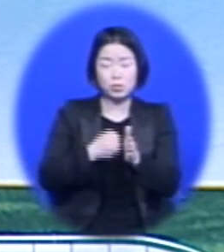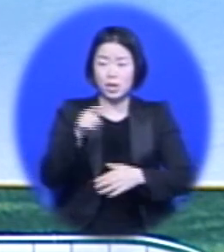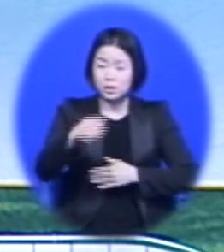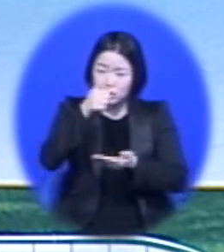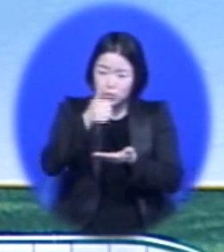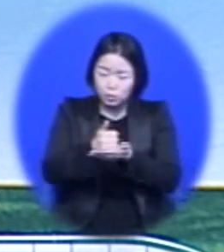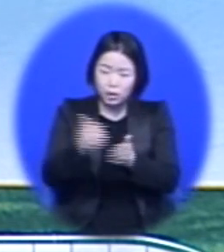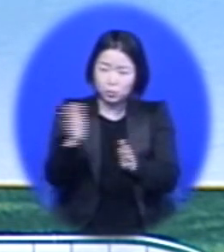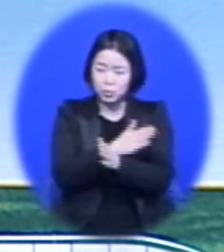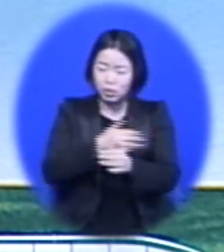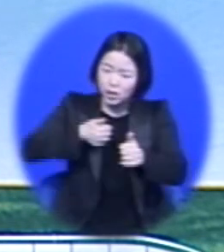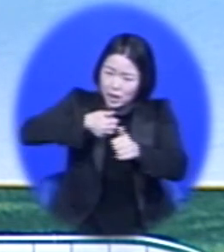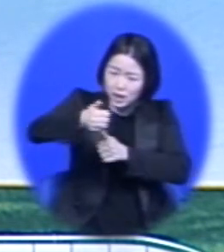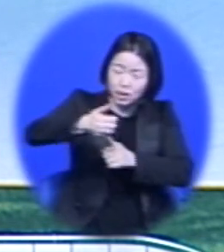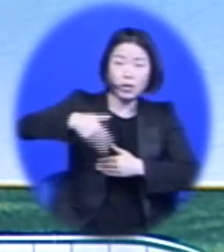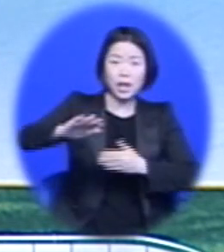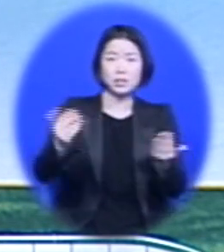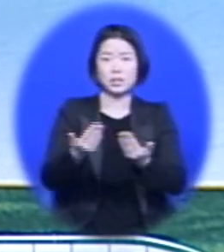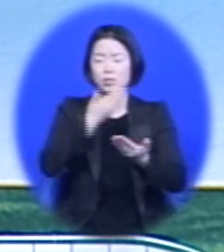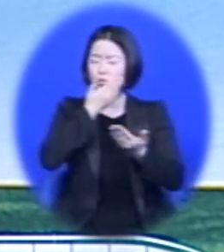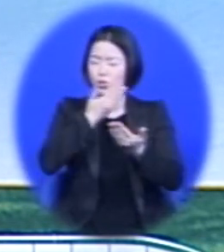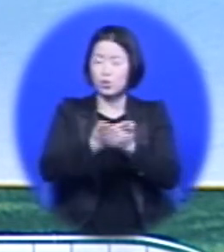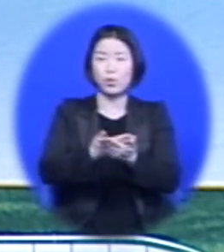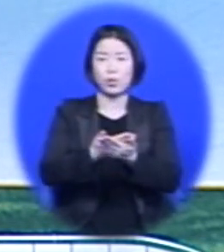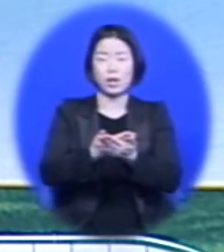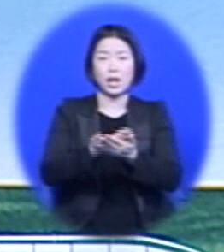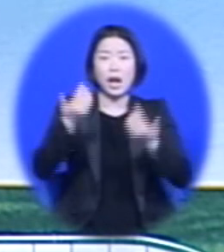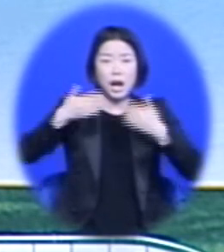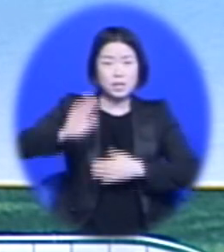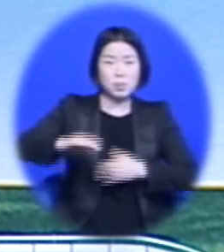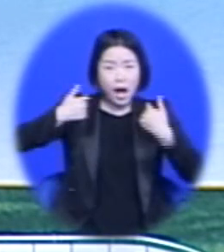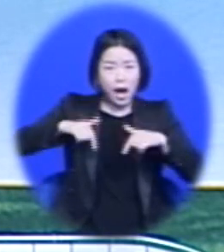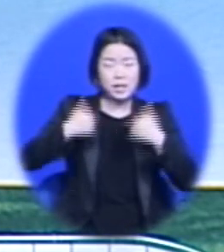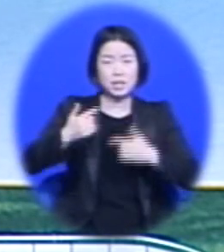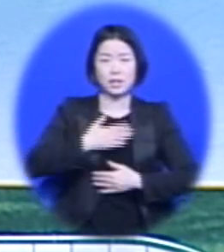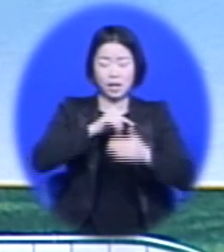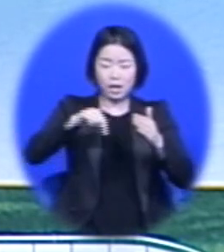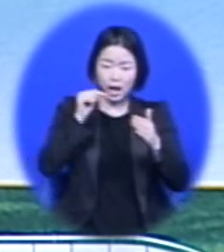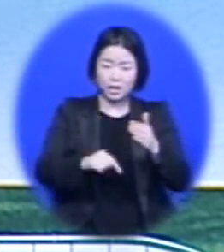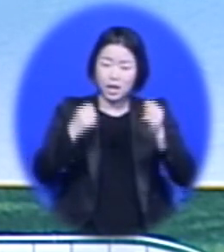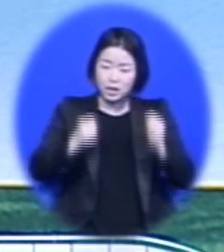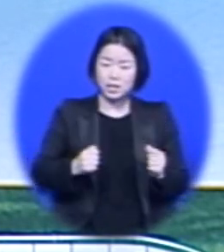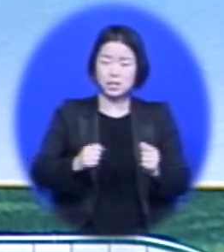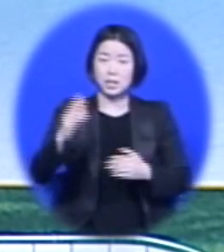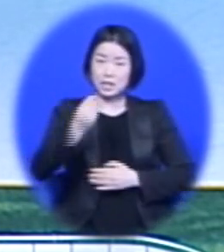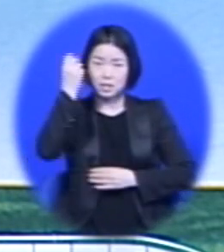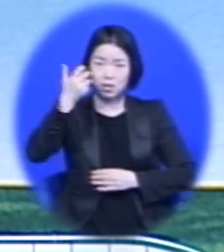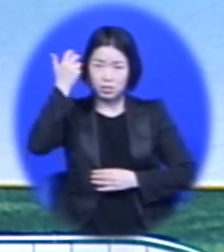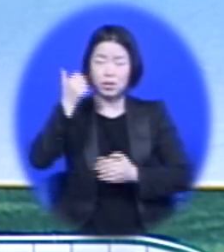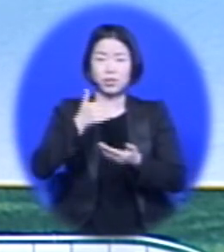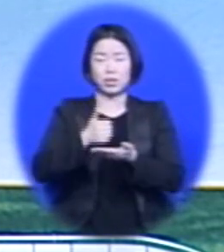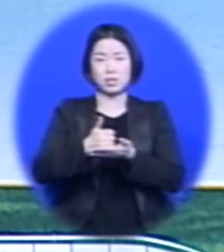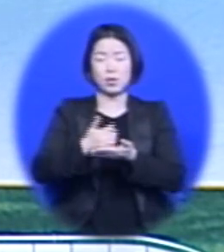죄에서 이겨나는 일은 중요합니다. 그러나 항상 내 안에 계시는 성령께서